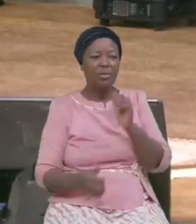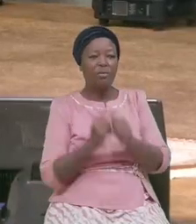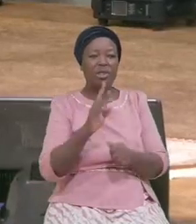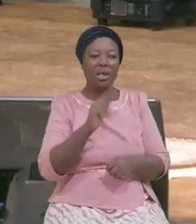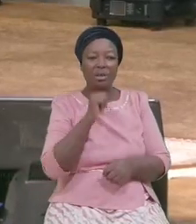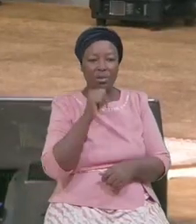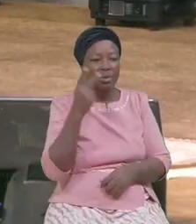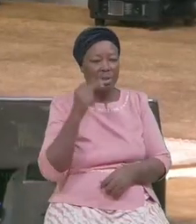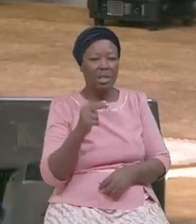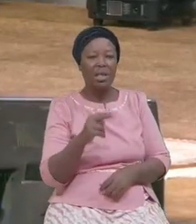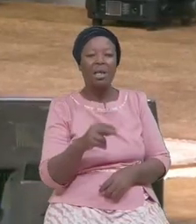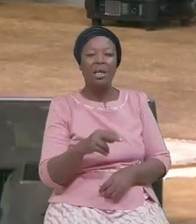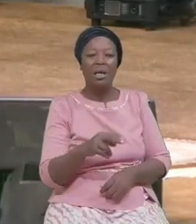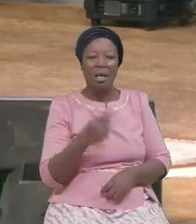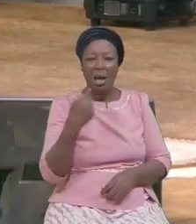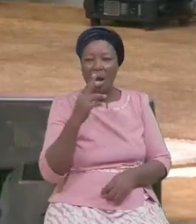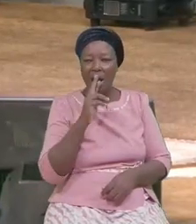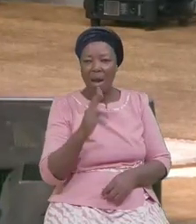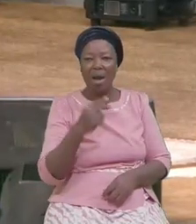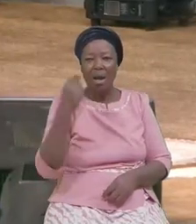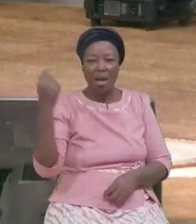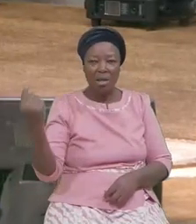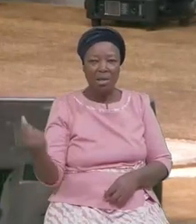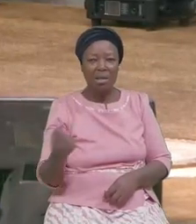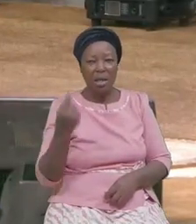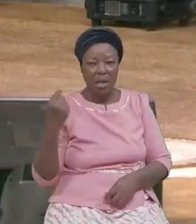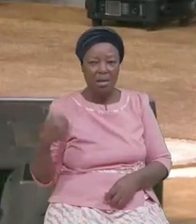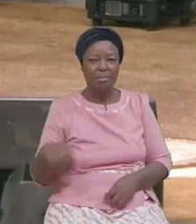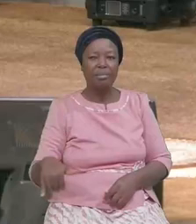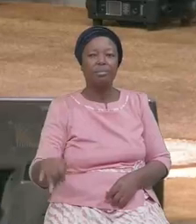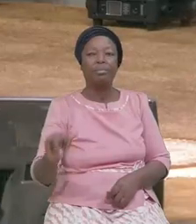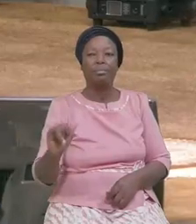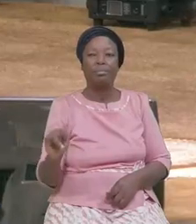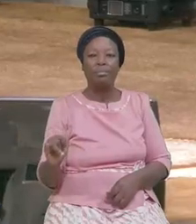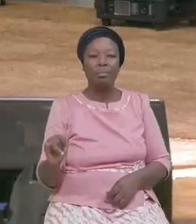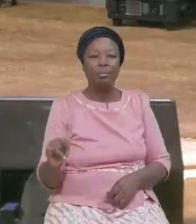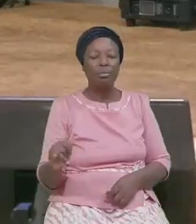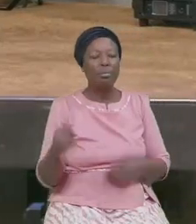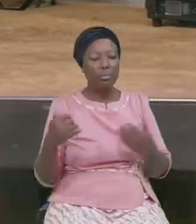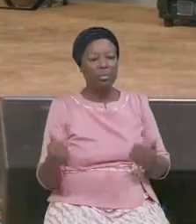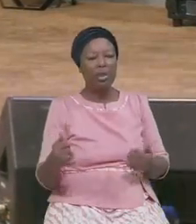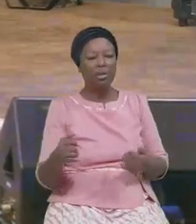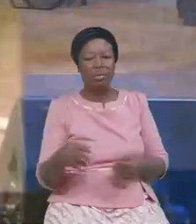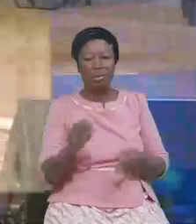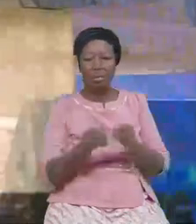sont éternelles. Les choses invisibles sont éternelles. Le petit point 2,